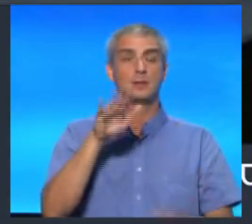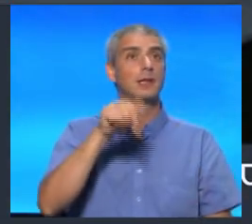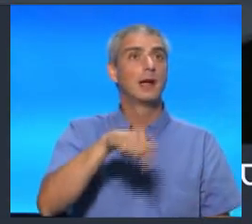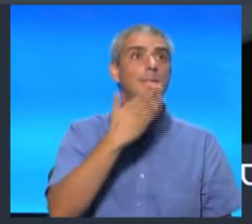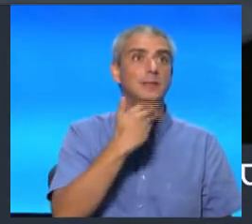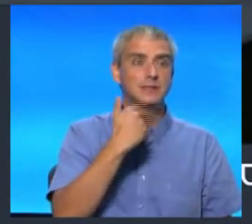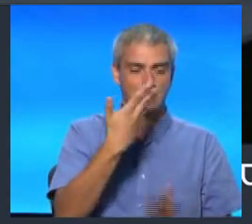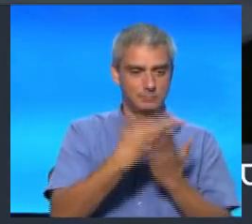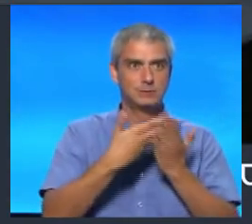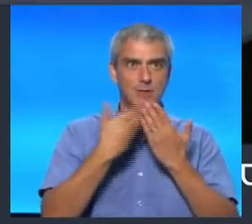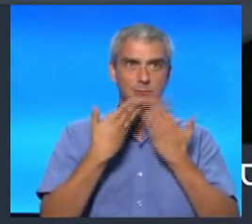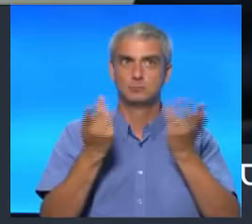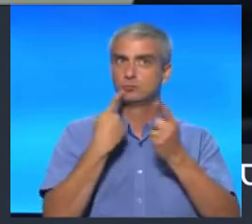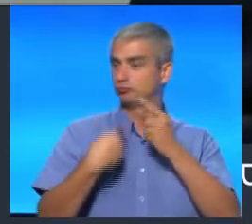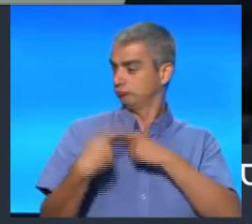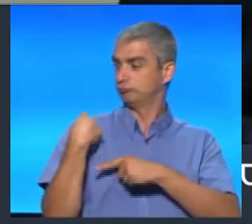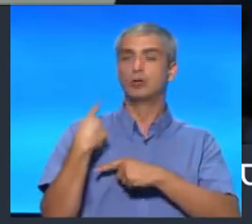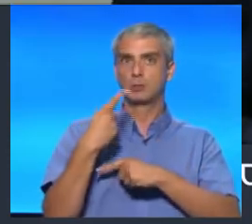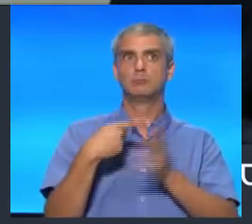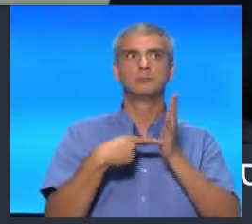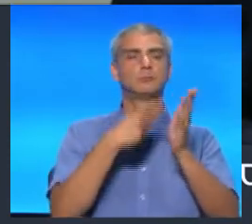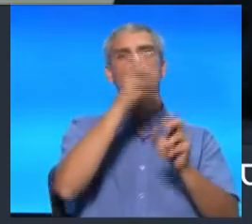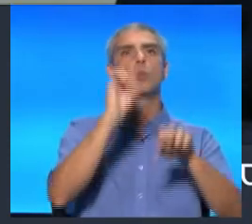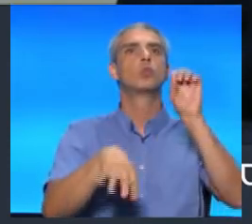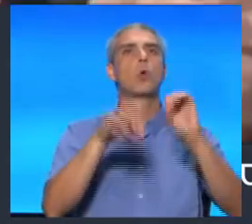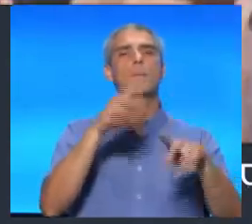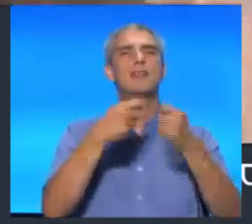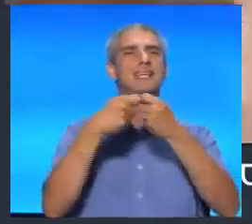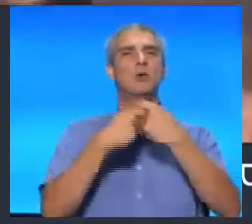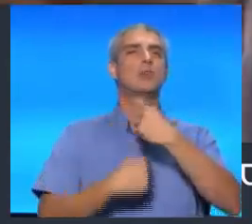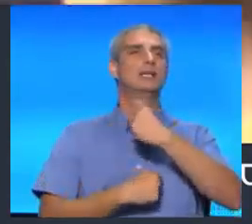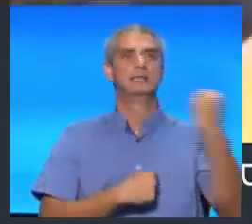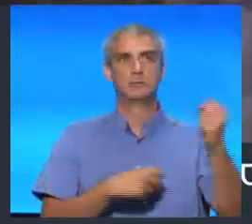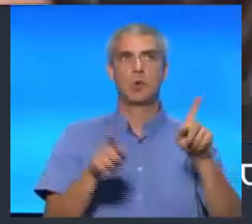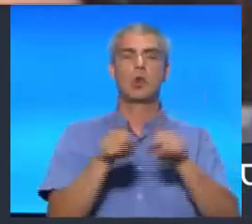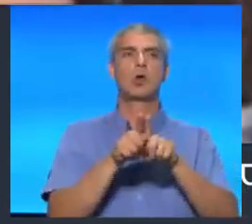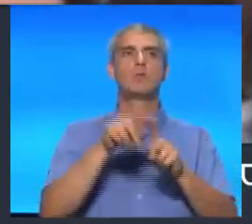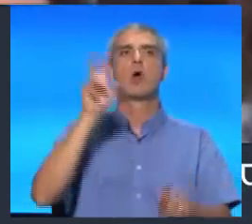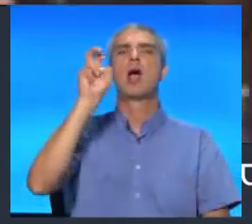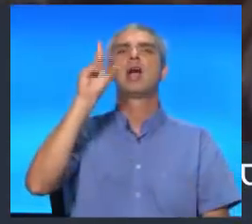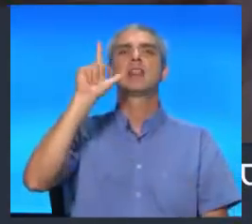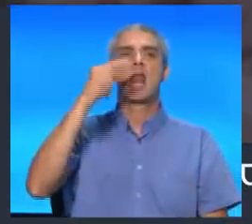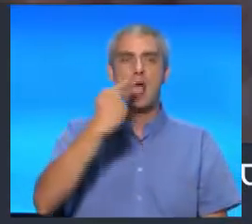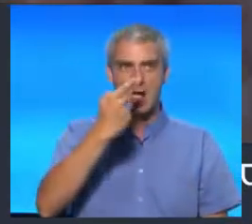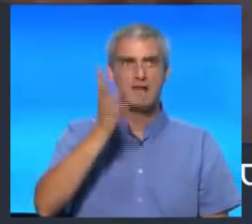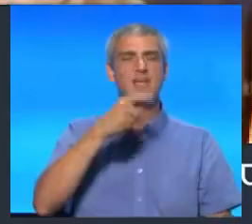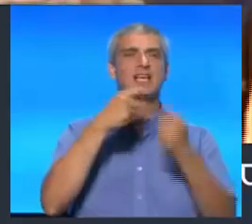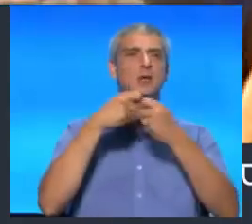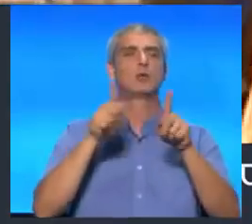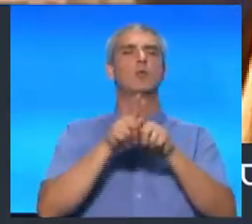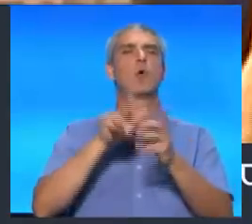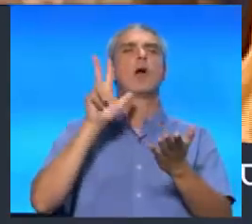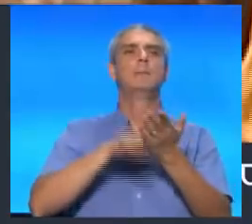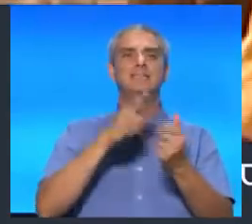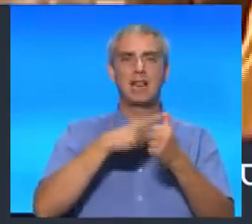מסמכים שנחשפו בשנה האחרונה הצביעו על תרומות של סורוס לארגוני שמאל, כדוגמת עדאלה העולם, וגם ארגונים כמו בצלם, שוברים